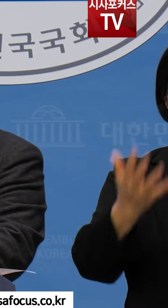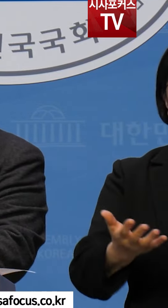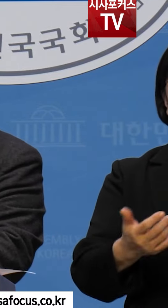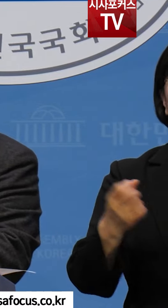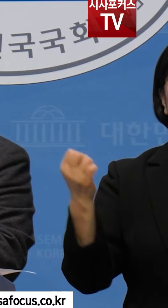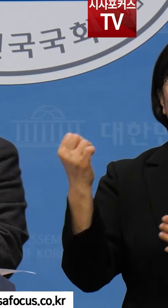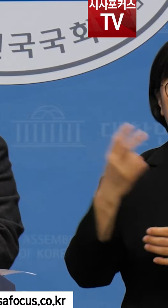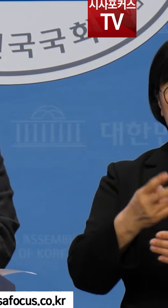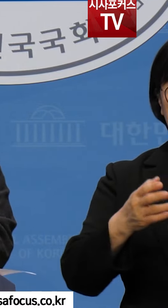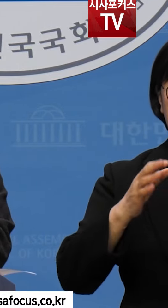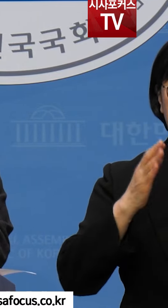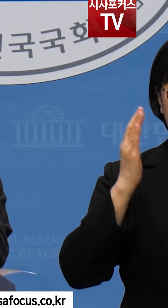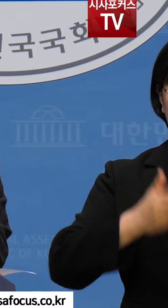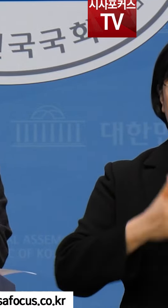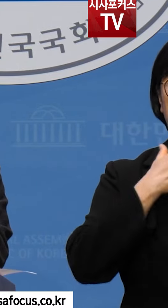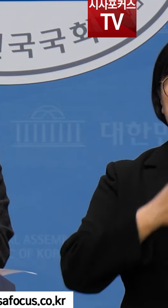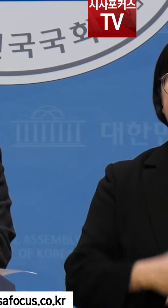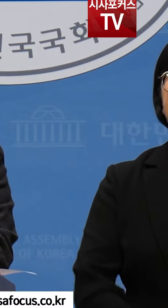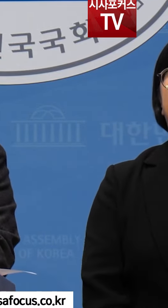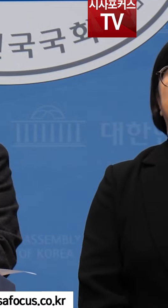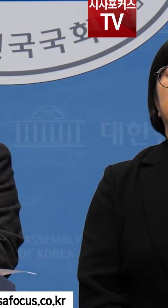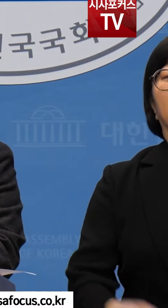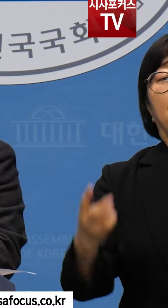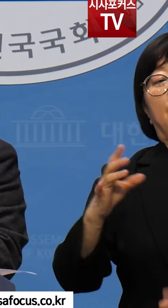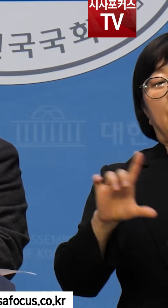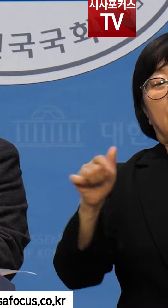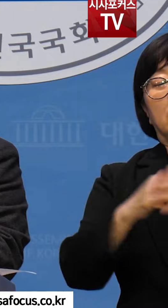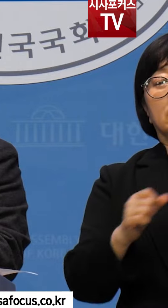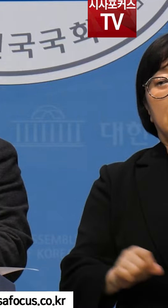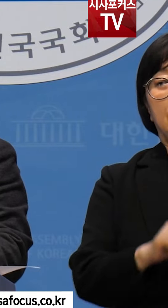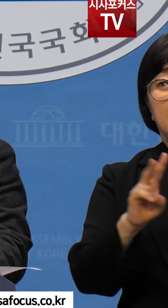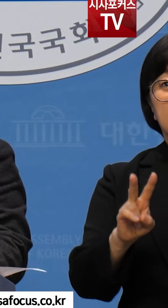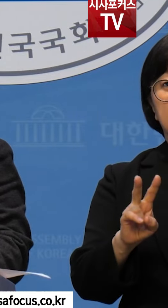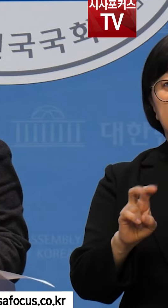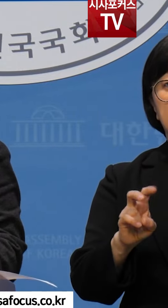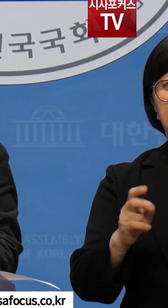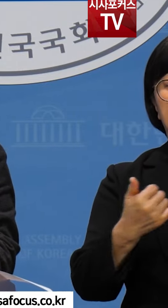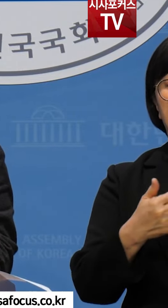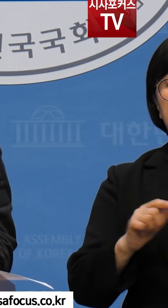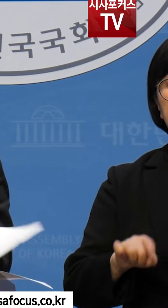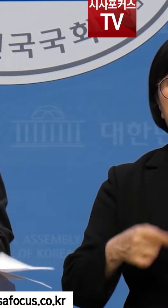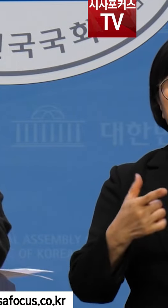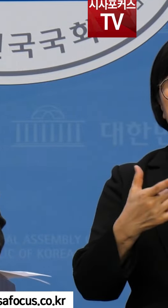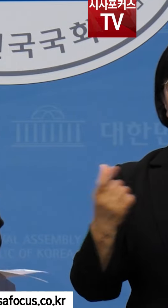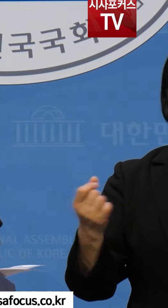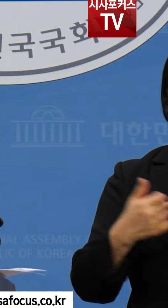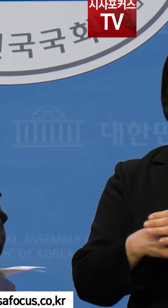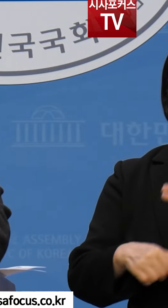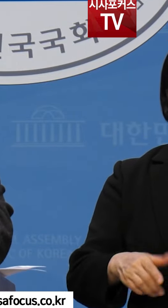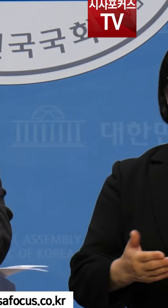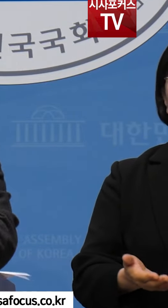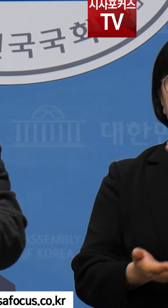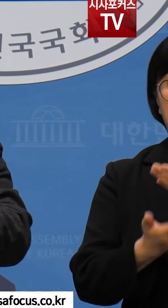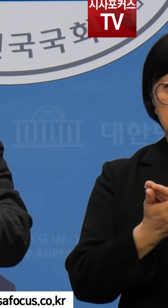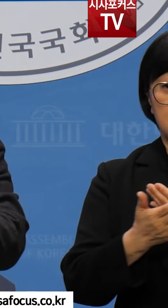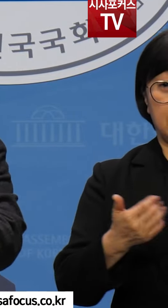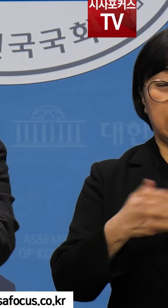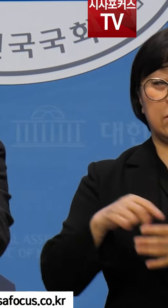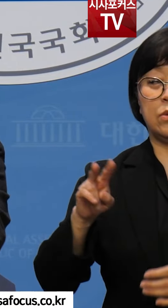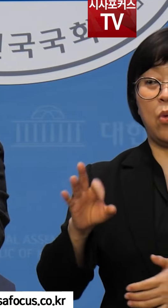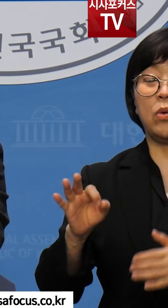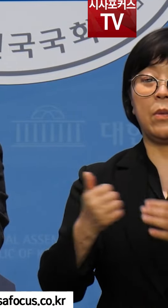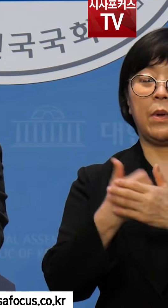한번 간곡히 호소드리고 당부드립니다. 2024년 3월 22일 기자회견 참석자 일동. 별 처음에 송영길 전